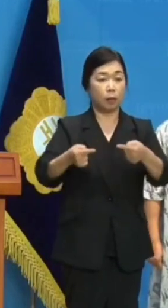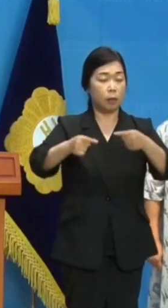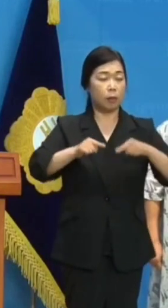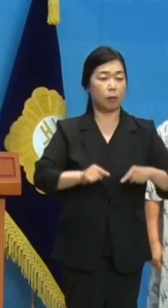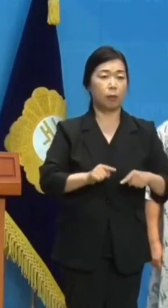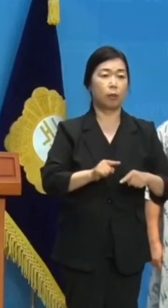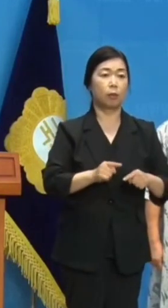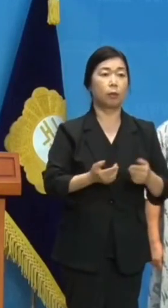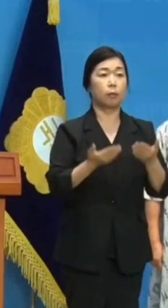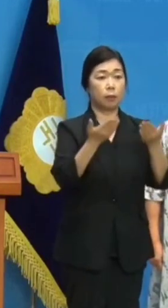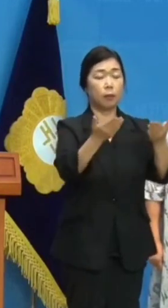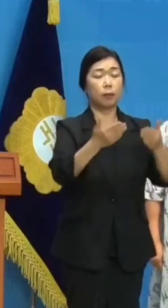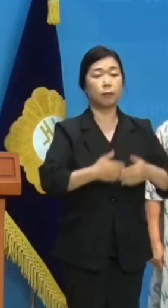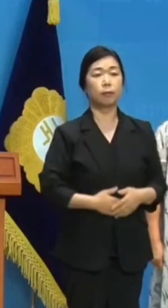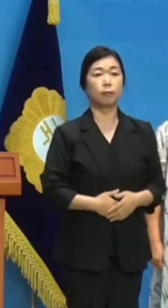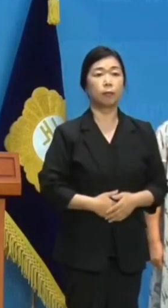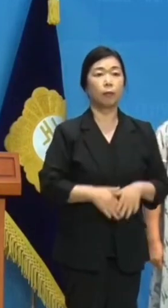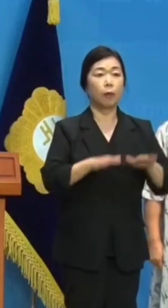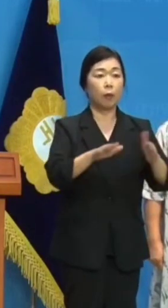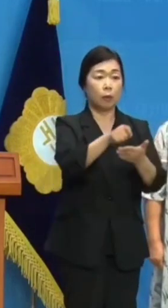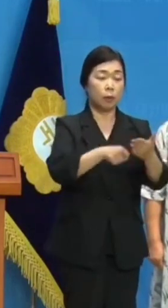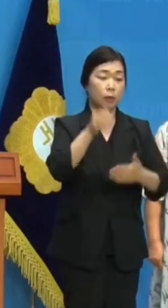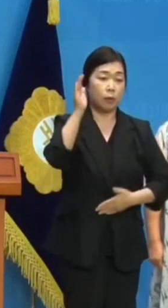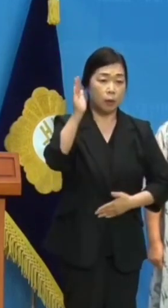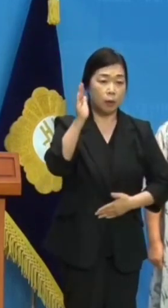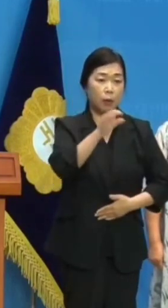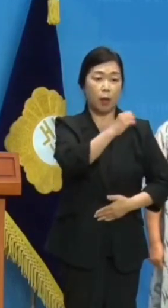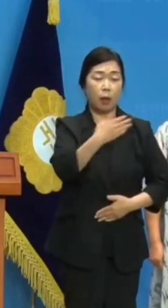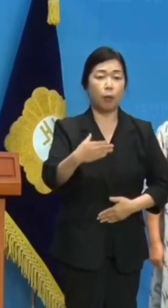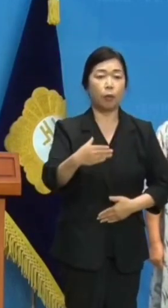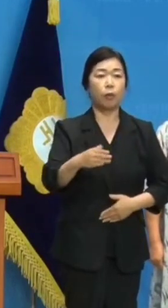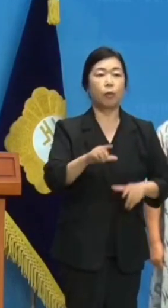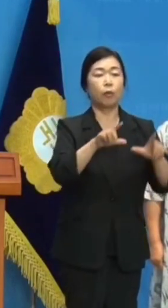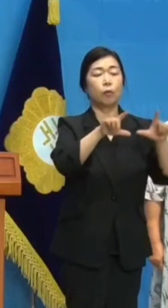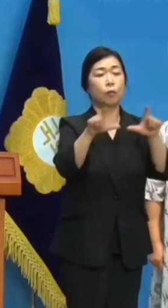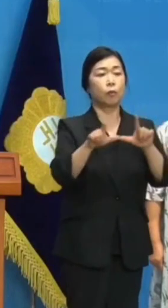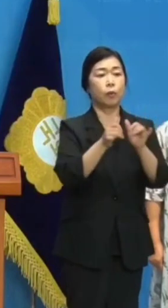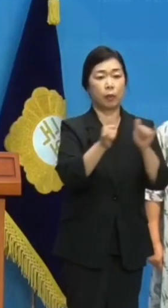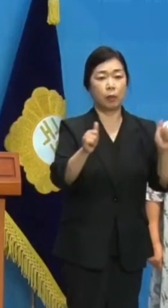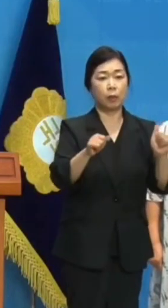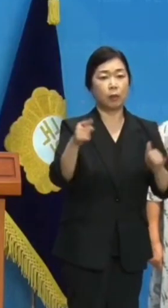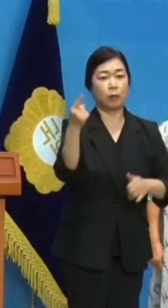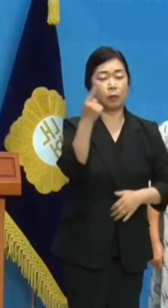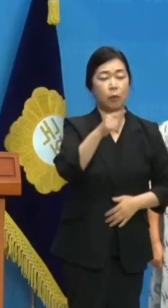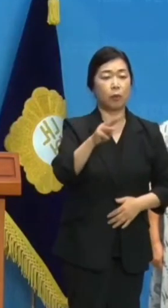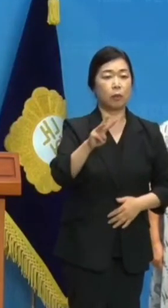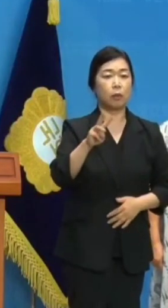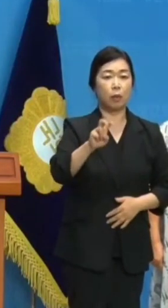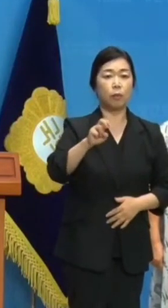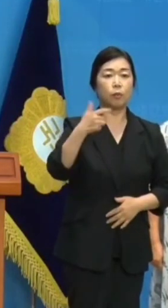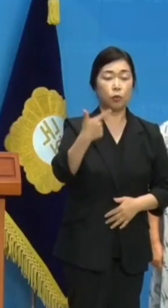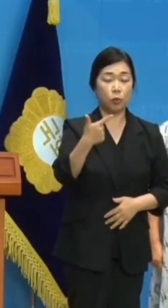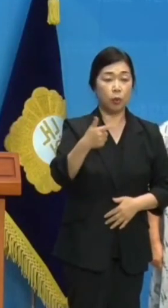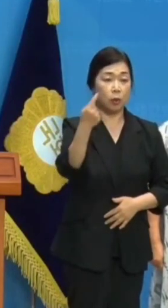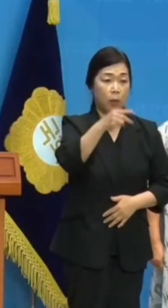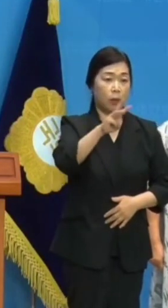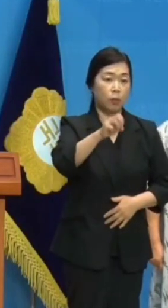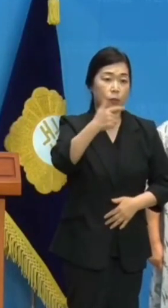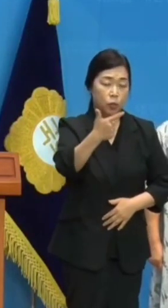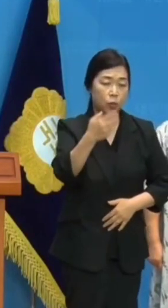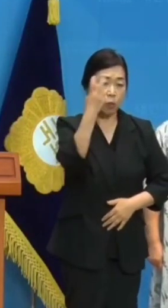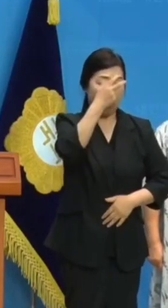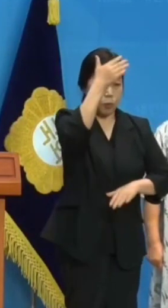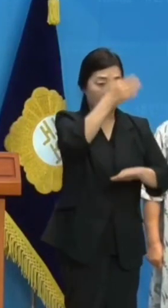하고 계십니다. 오늘 기자회견은 양평 군민 1036명 설문조사 결과 발표